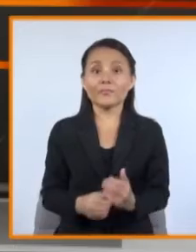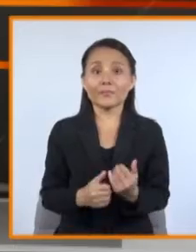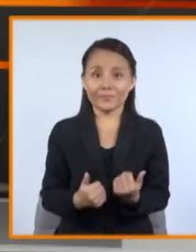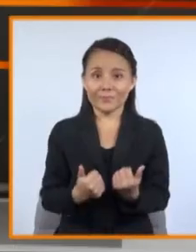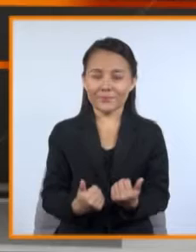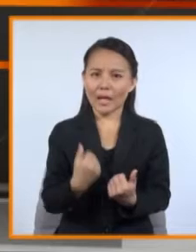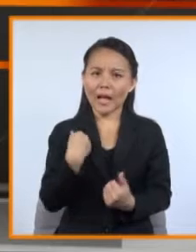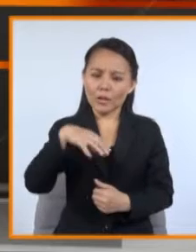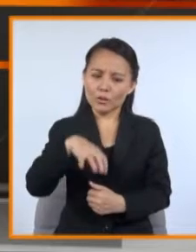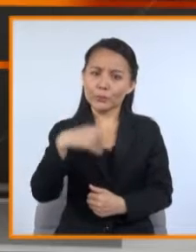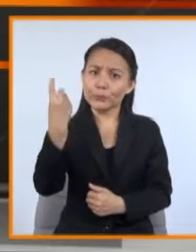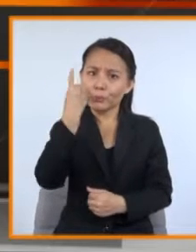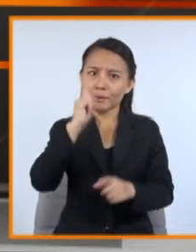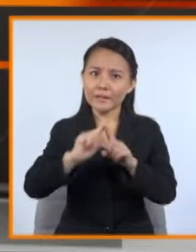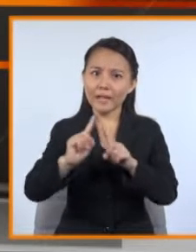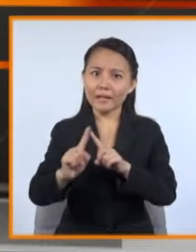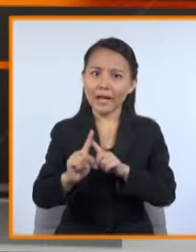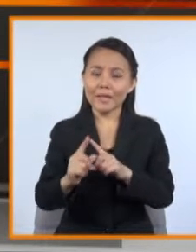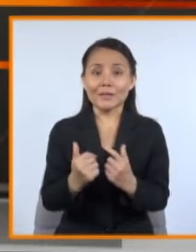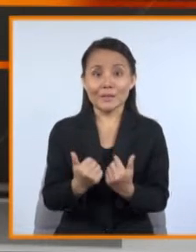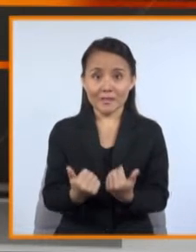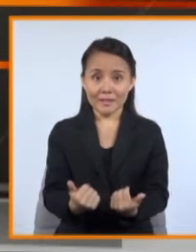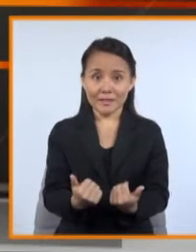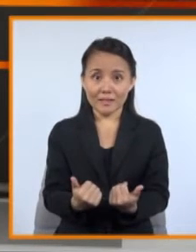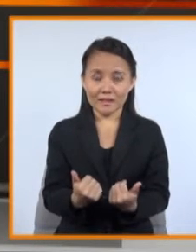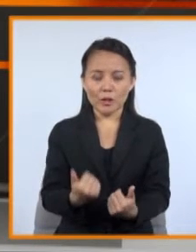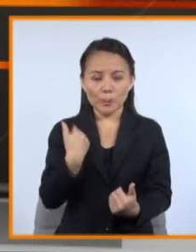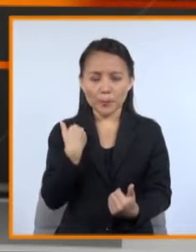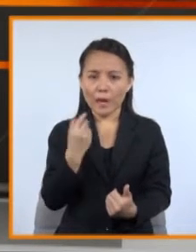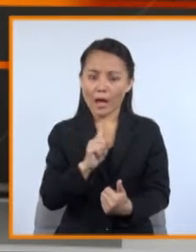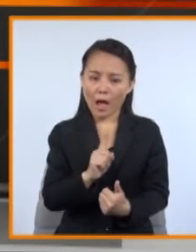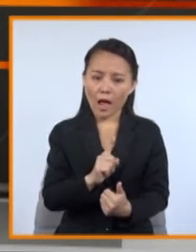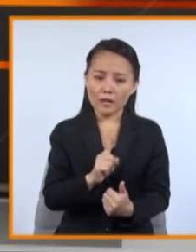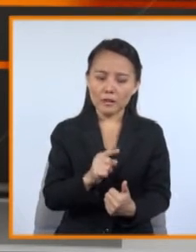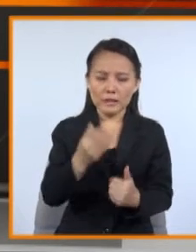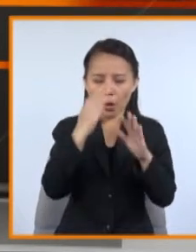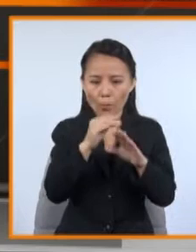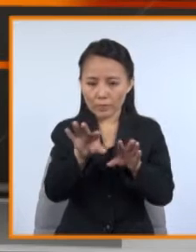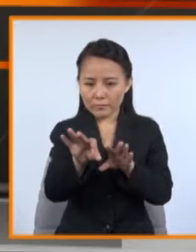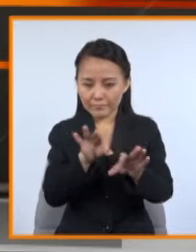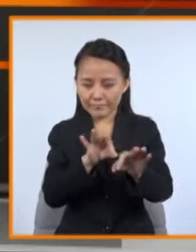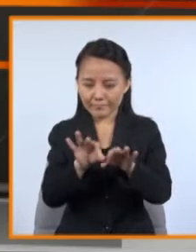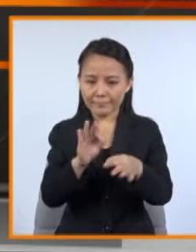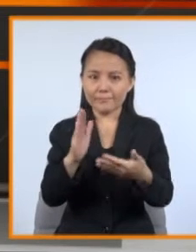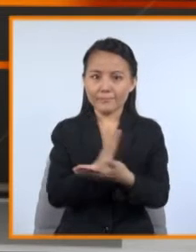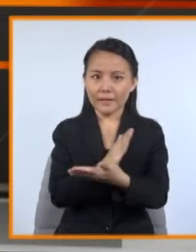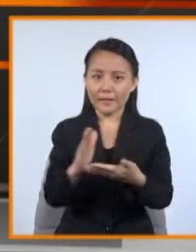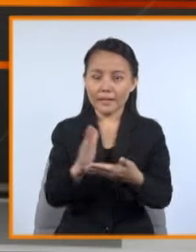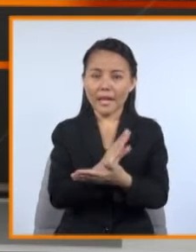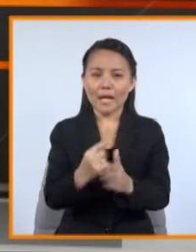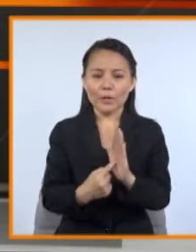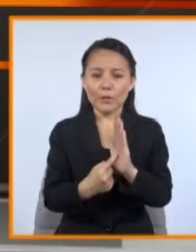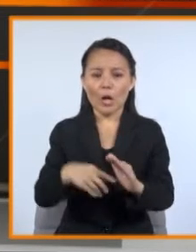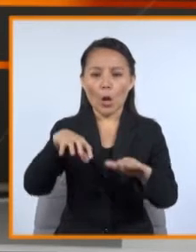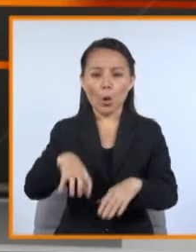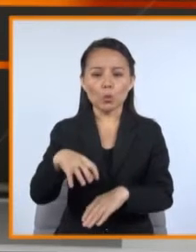ับในขณะที่การท่องเที่ยวนะครับต่างๆตอนนี้เองจะต้องมีการเลือกเขาเรียกมีการจำแนกนะครับกลุ่มเฉพาะอย่างเช่นนักท่องเที่ยวช